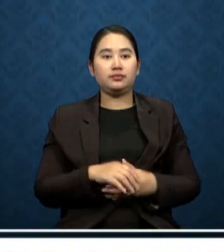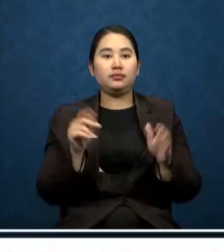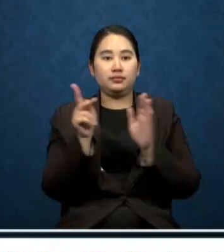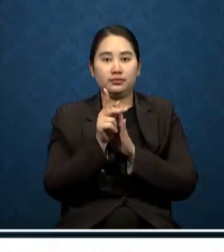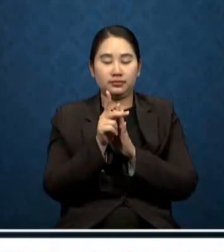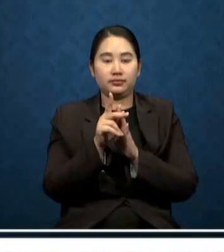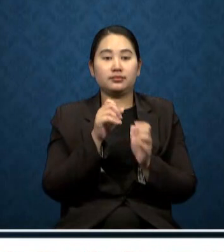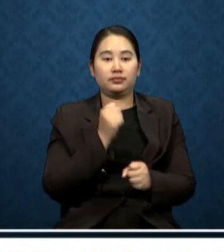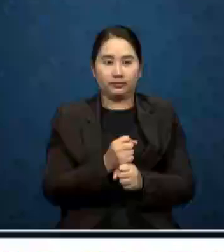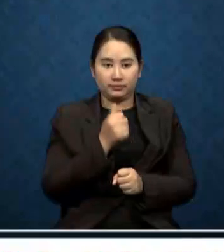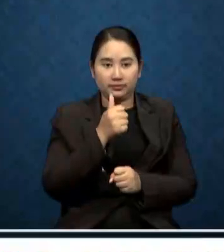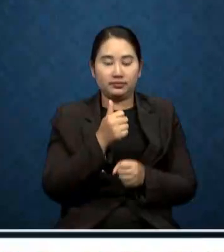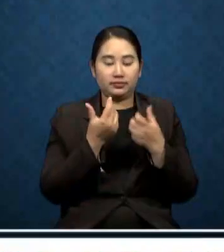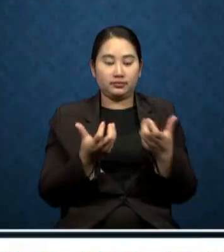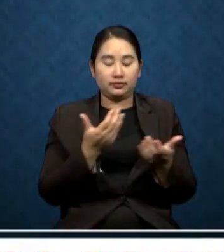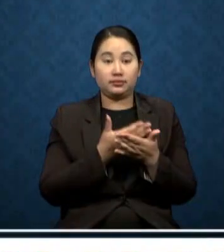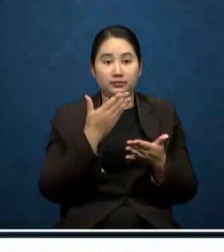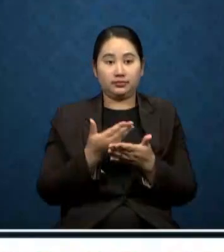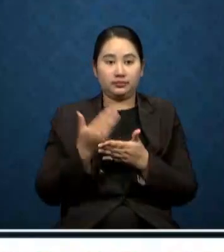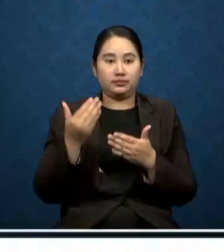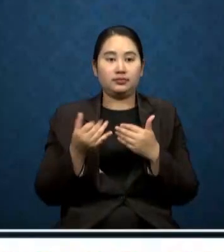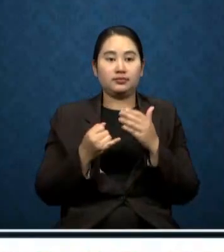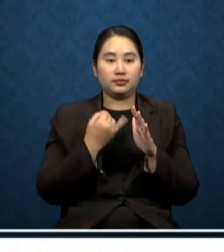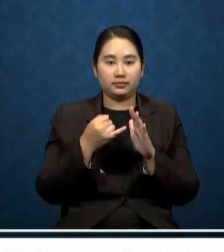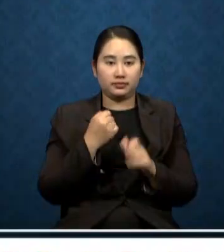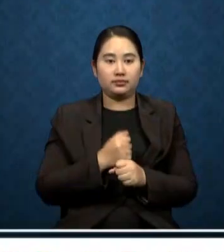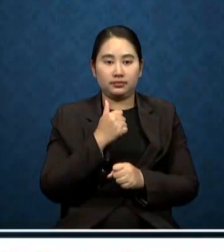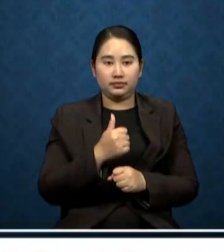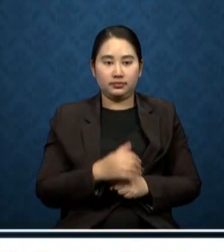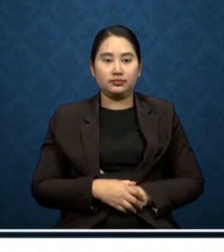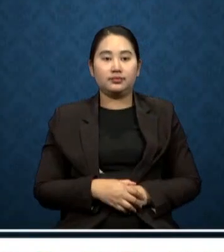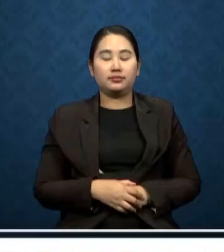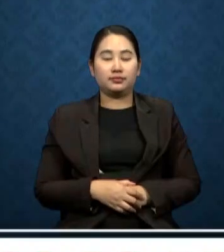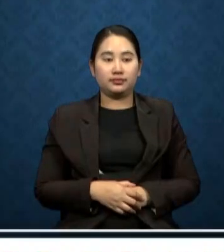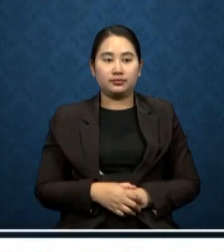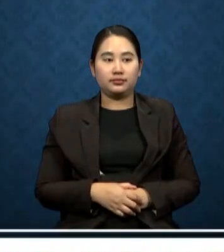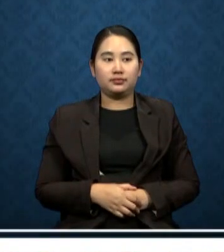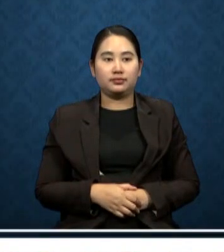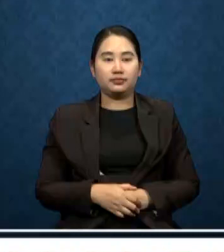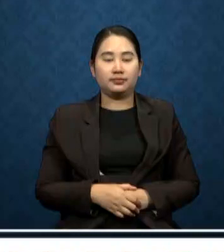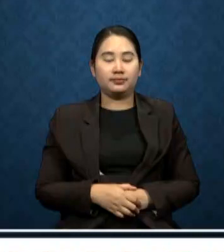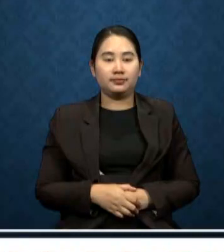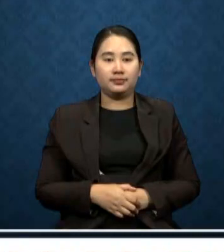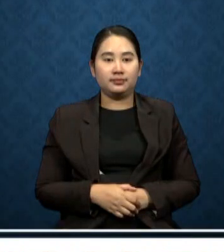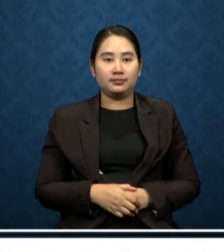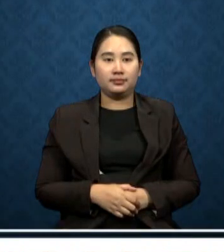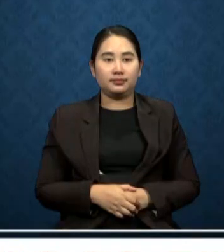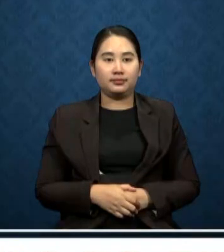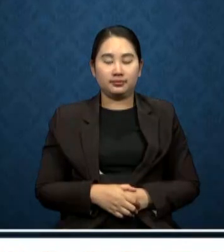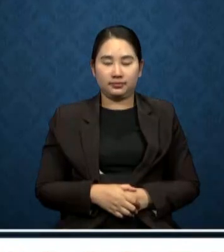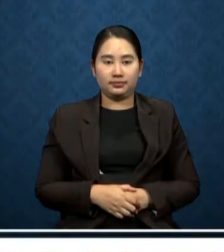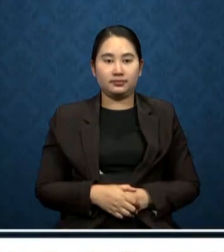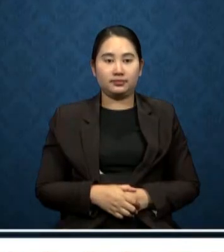พูดavoir statingทก็จะสามารซ้อได้ง่ายขึ้นนะครับต่ไปก็เป็นเรื่องที่